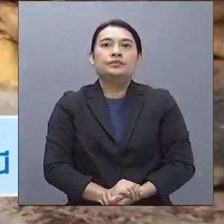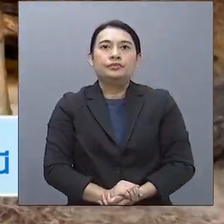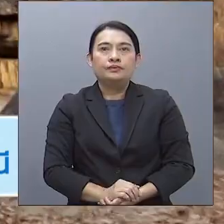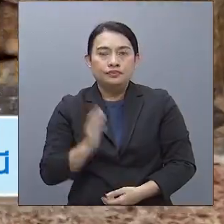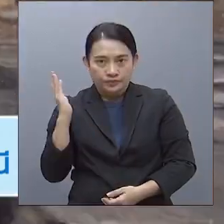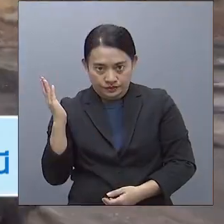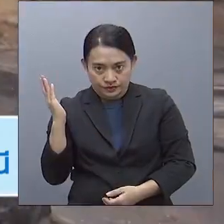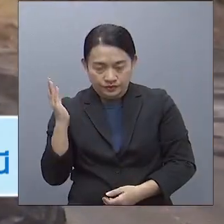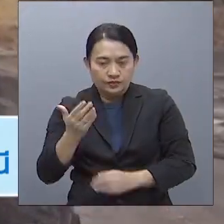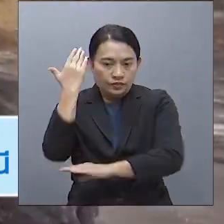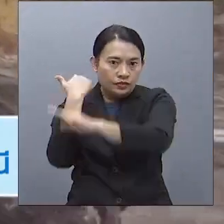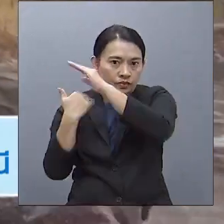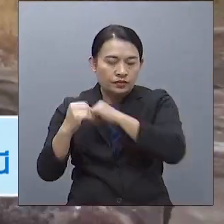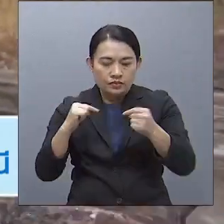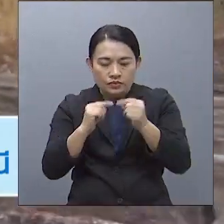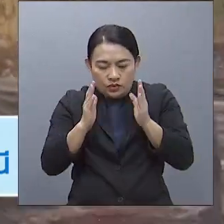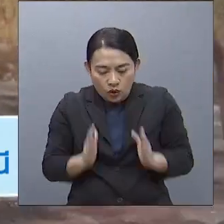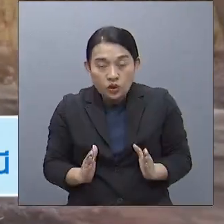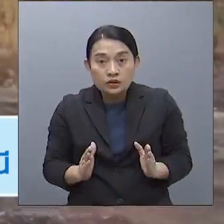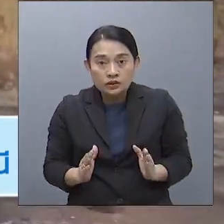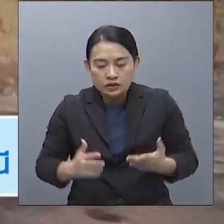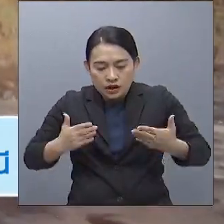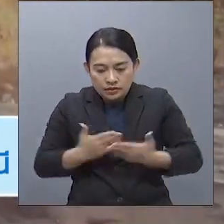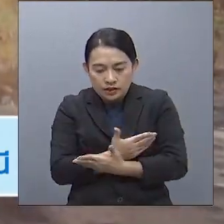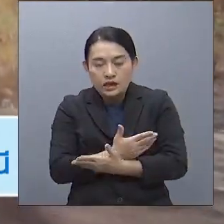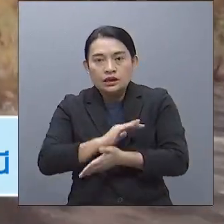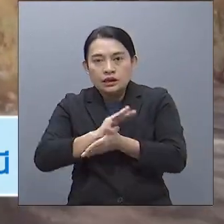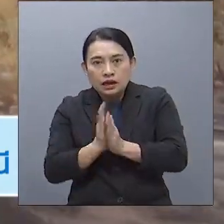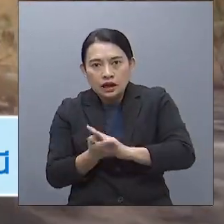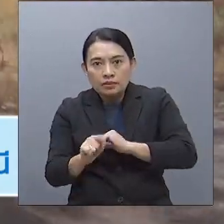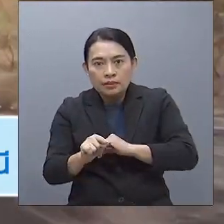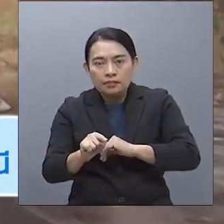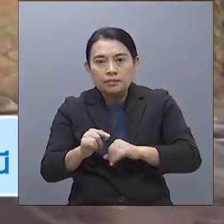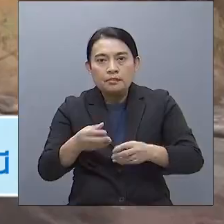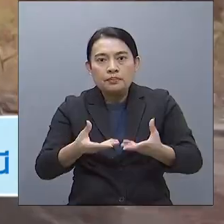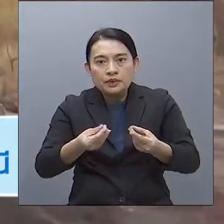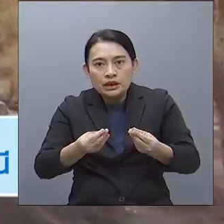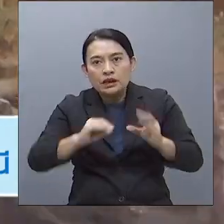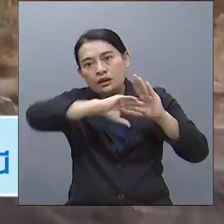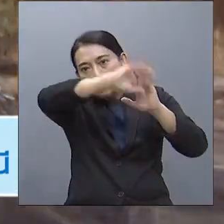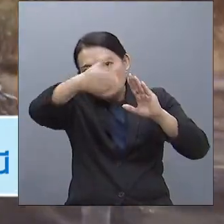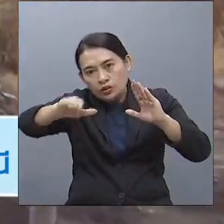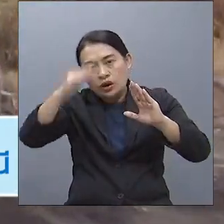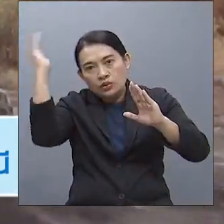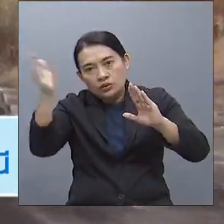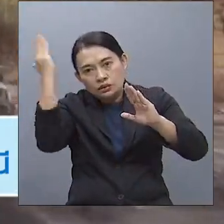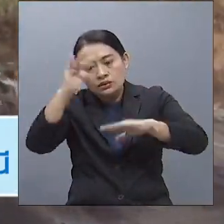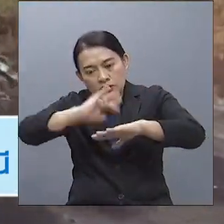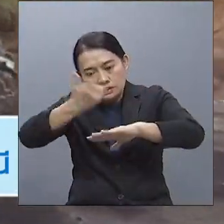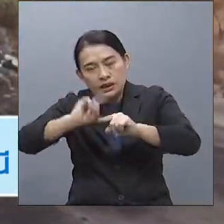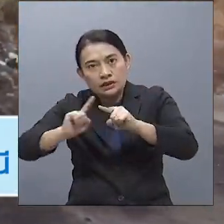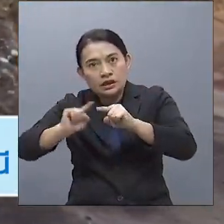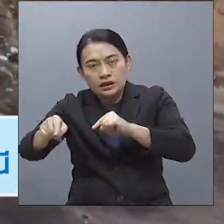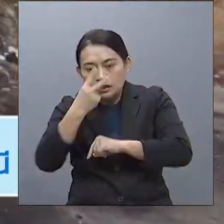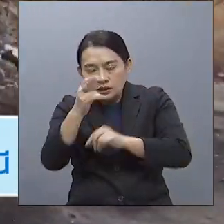งถึงอารยธรรมของมนุษย์รวมถึงการเปลี่ยนแปลงของสภาพภูมิประเทศส่วนใหญ่ที่เห็นก็จะเป็นหินทรายที่ถูกสร้างขึ้นจาก